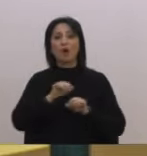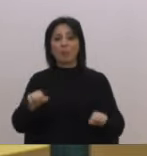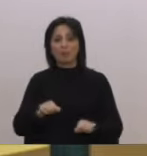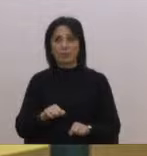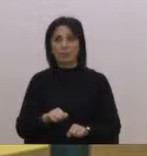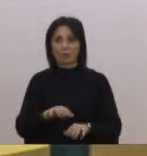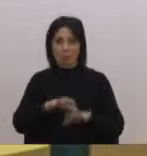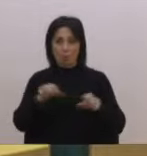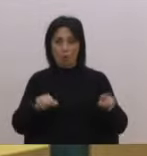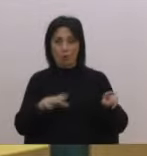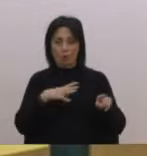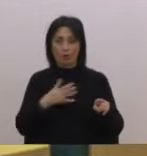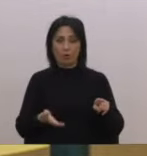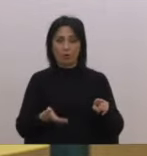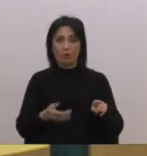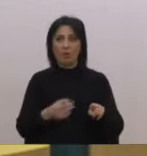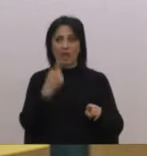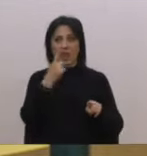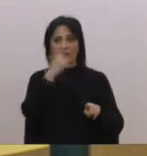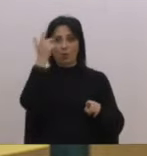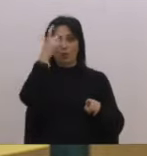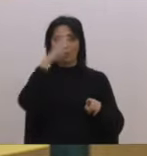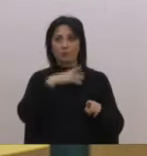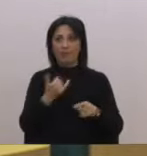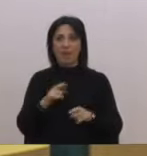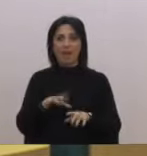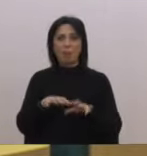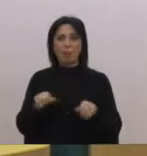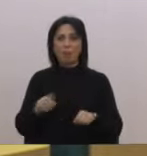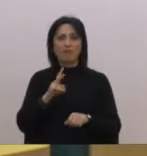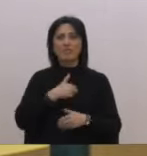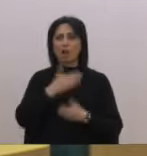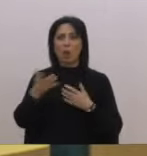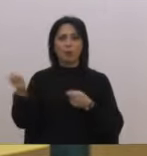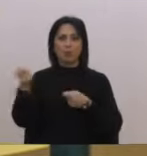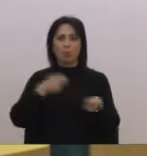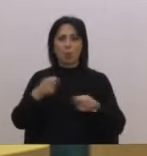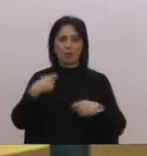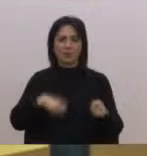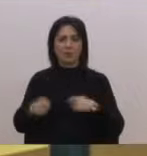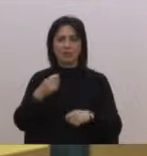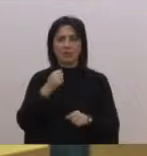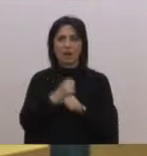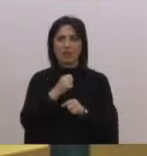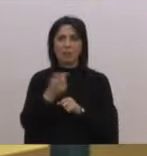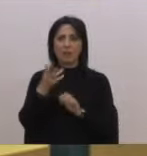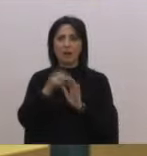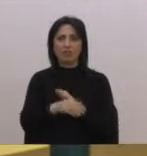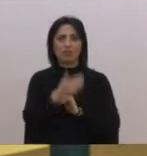Ai monopolie, e gigo. Ro, ertin, conda, cu elapel. Ehla, era monopolie, ruisat, raunda, imas, și muac, da, a ketez,